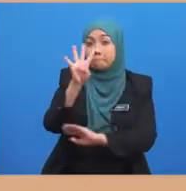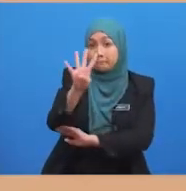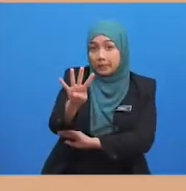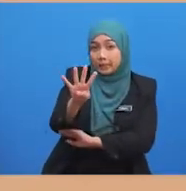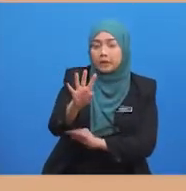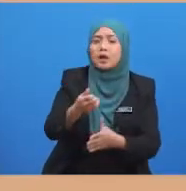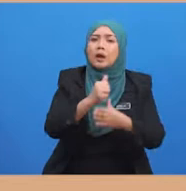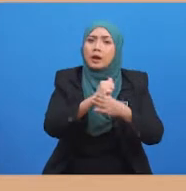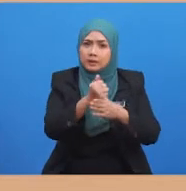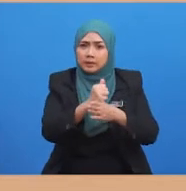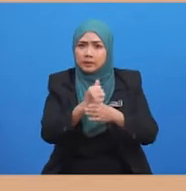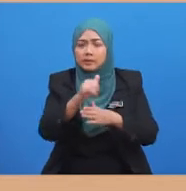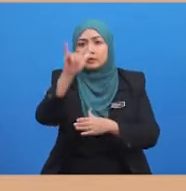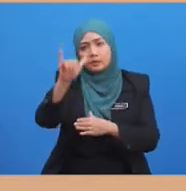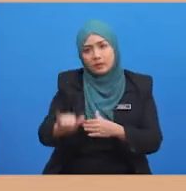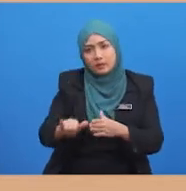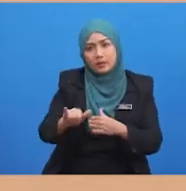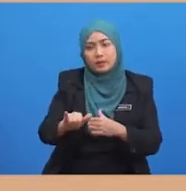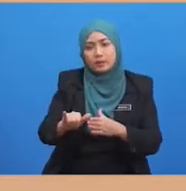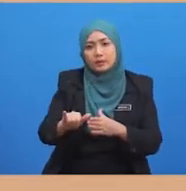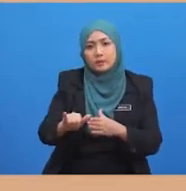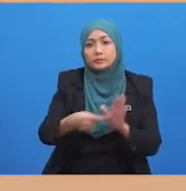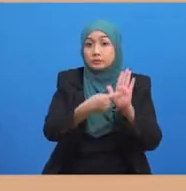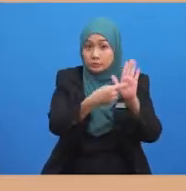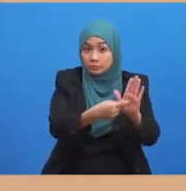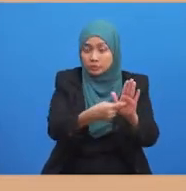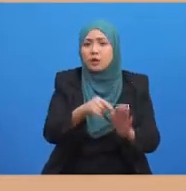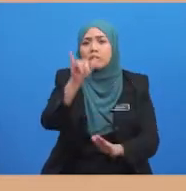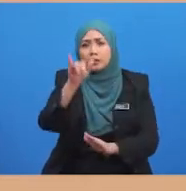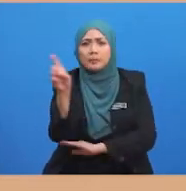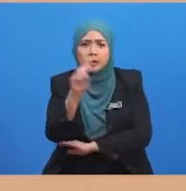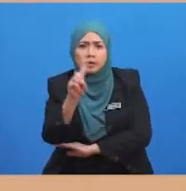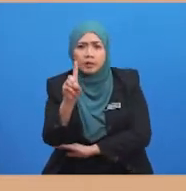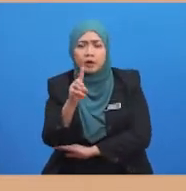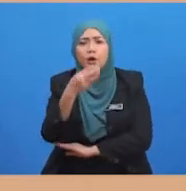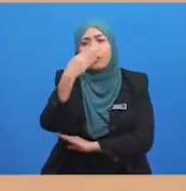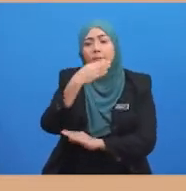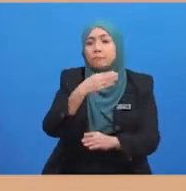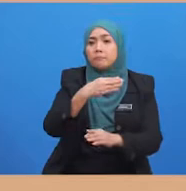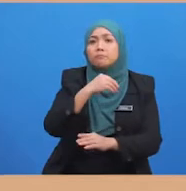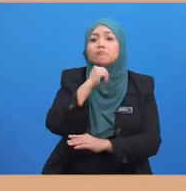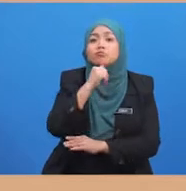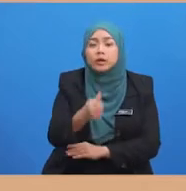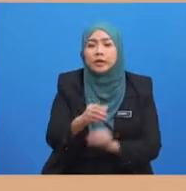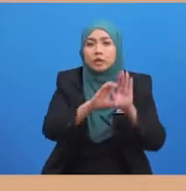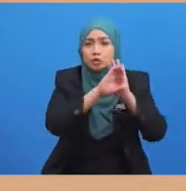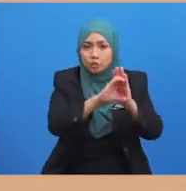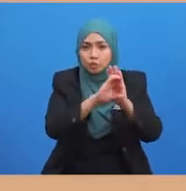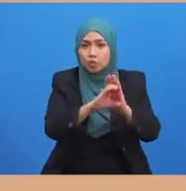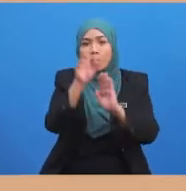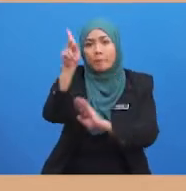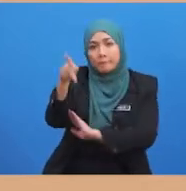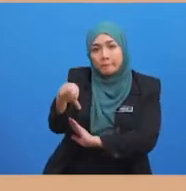Soalannya berbunyi begini. Antara yang berikut, yang manakah bukan contoh